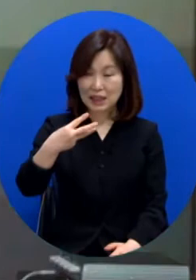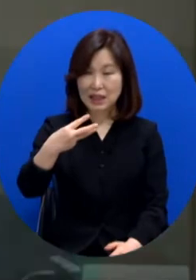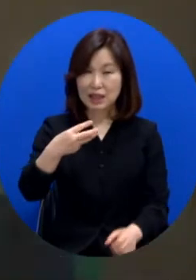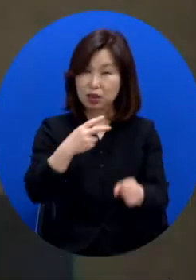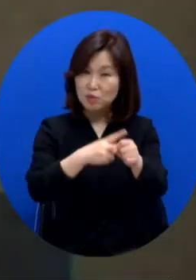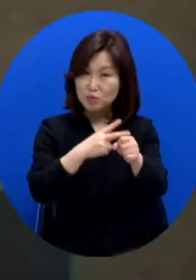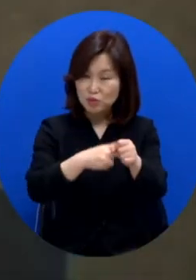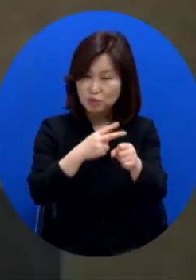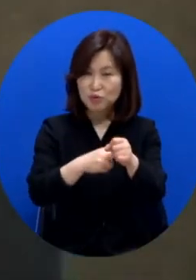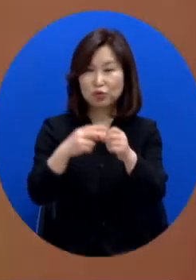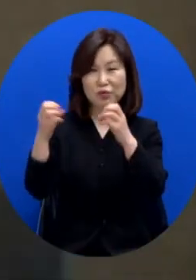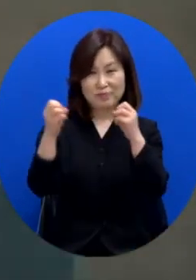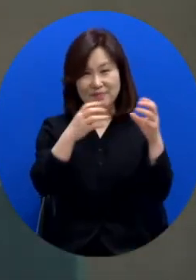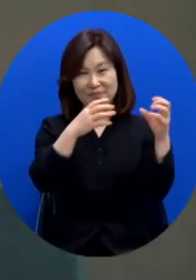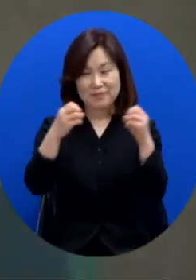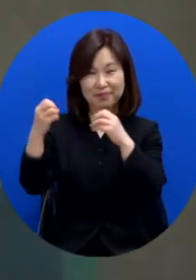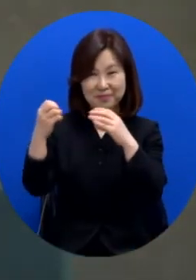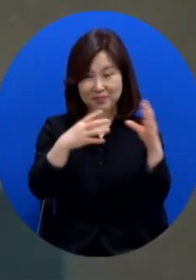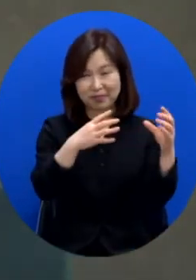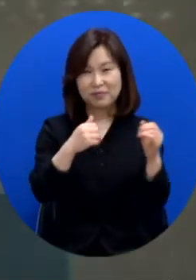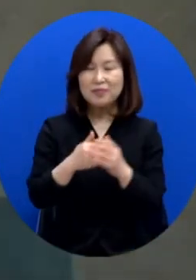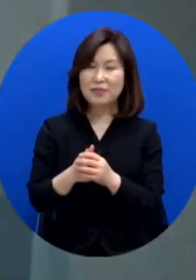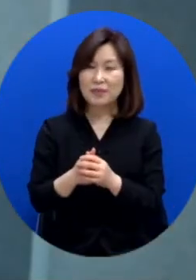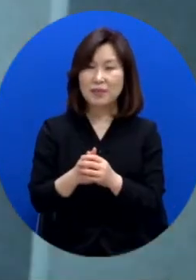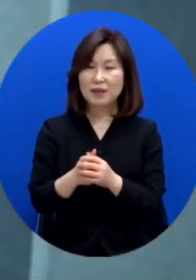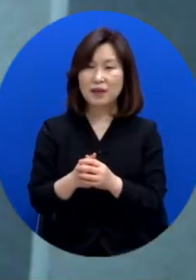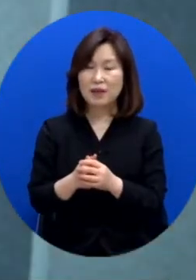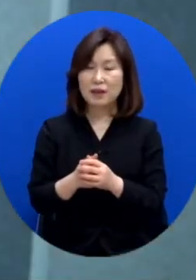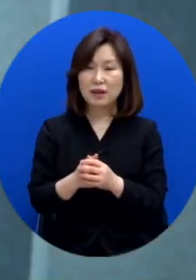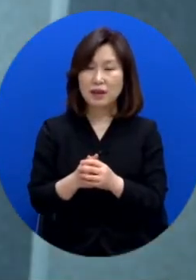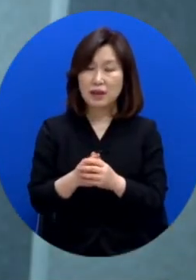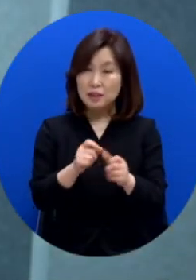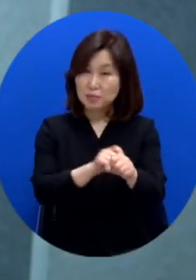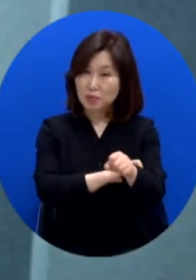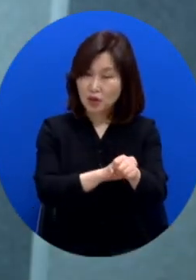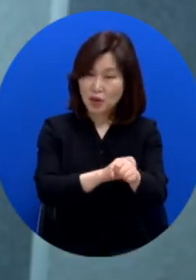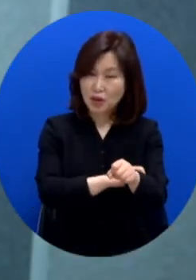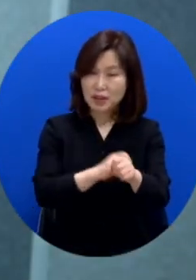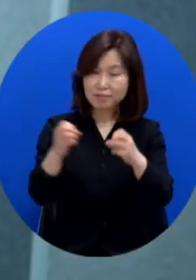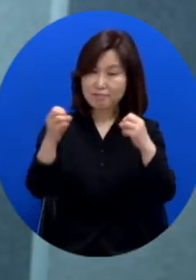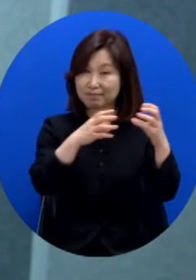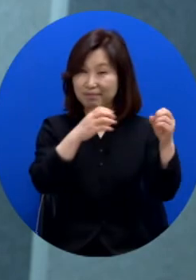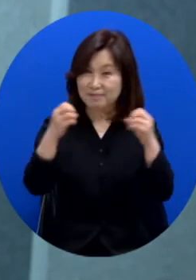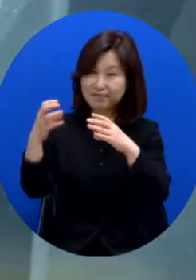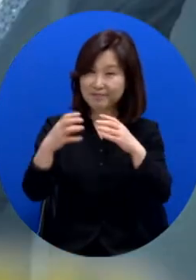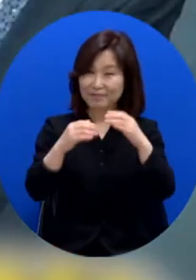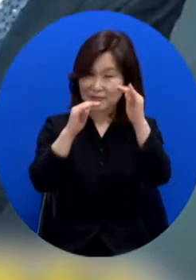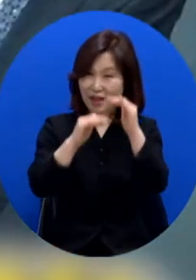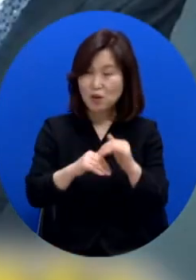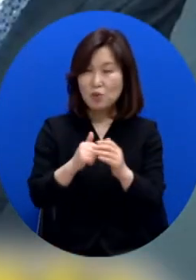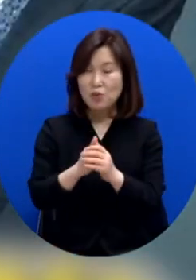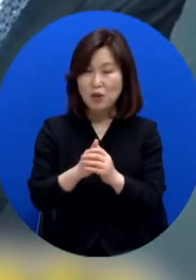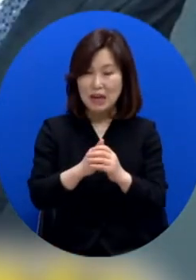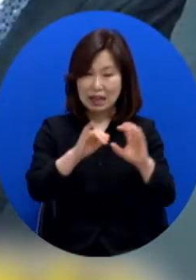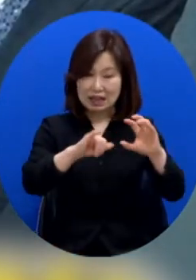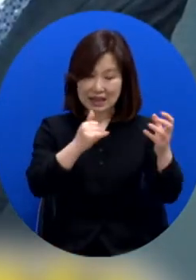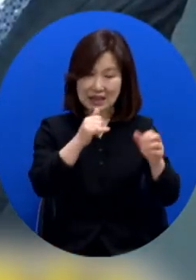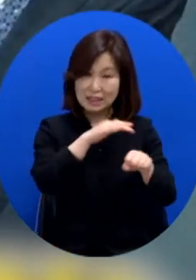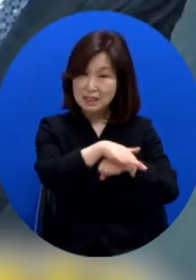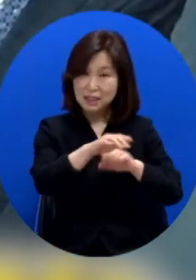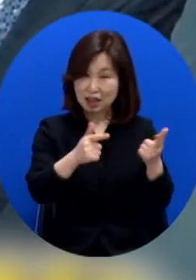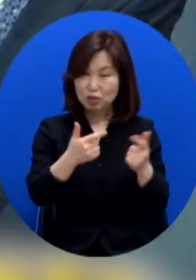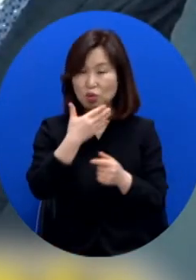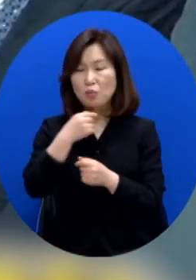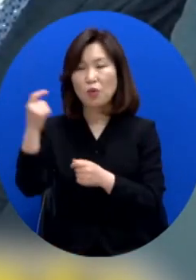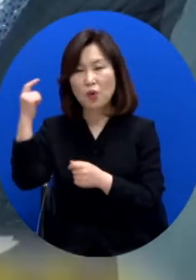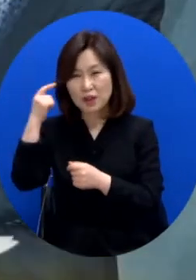콘서트도 청년들의 랜선 호응을 이끌어냈습니다. 특히 토크 콘서트에는 세상의 원리가 아닌 복음의